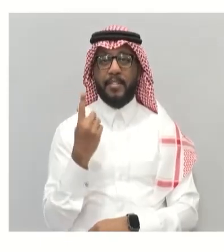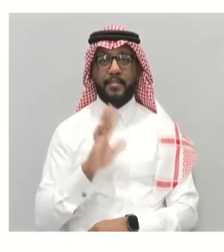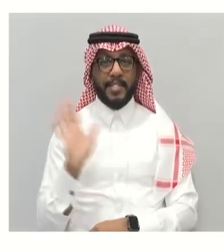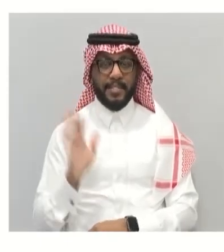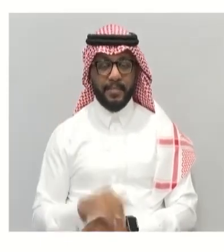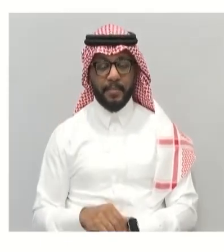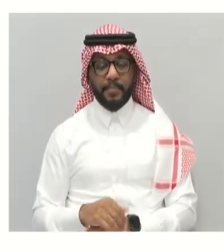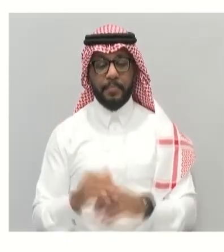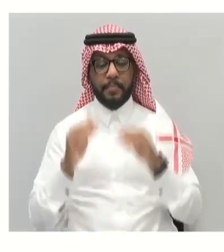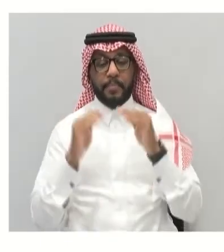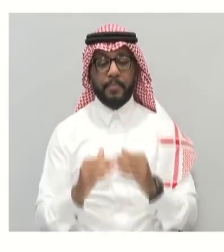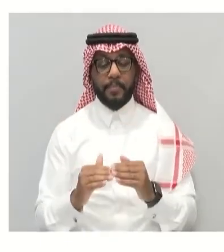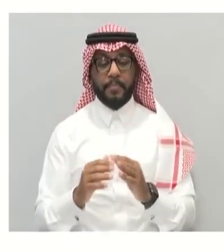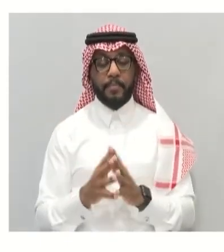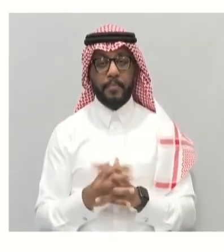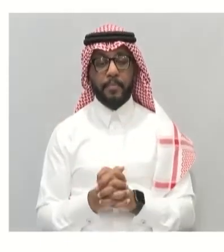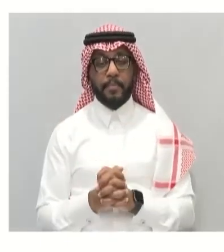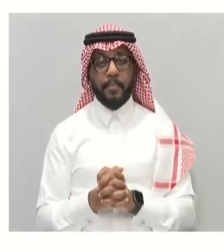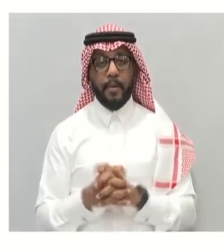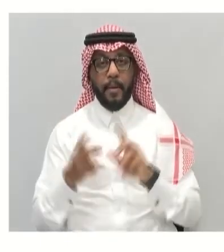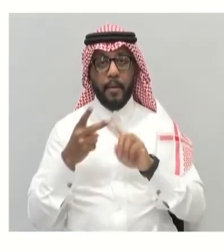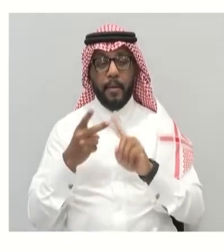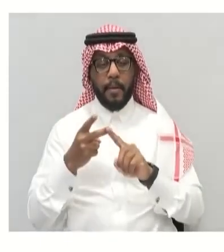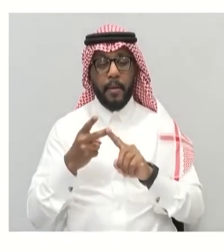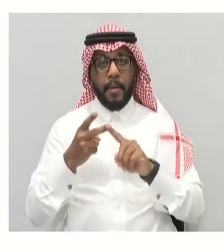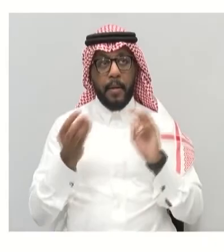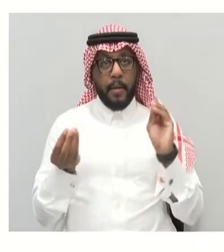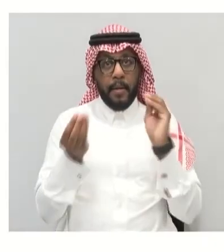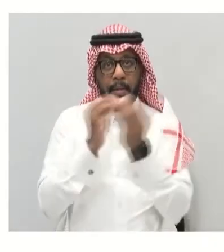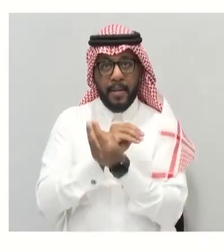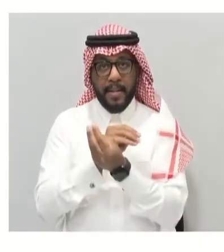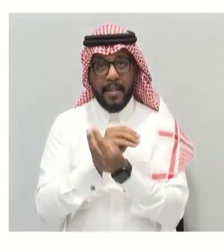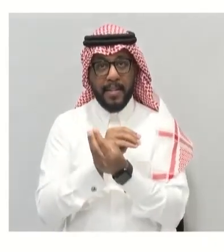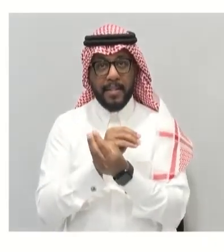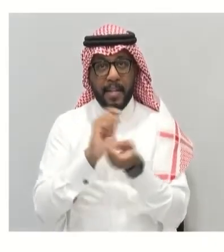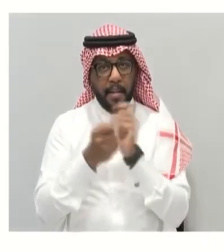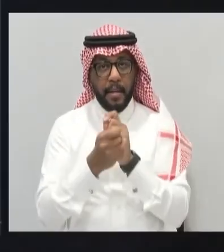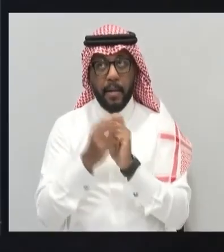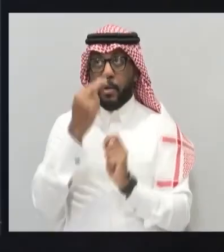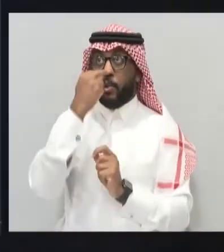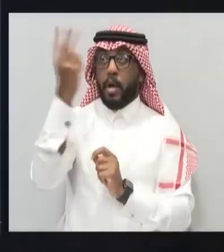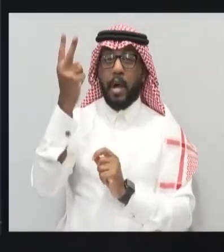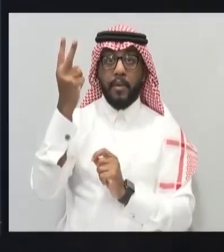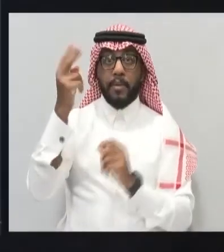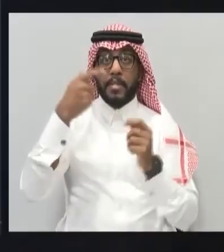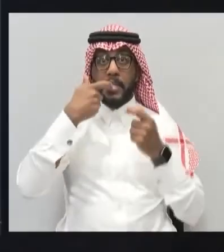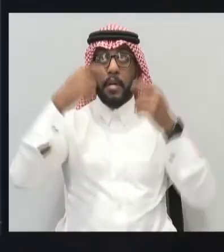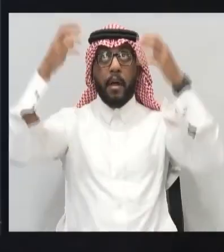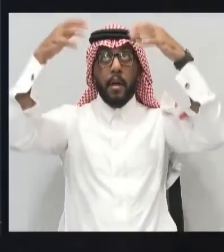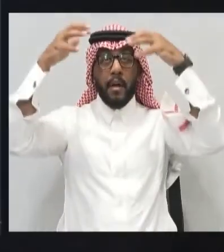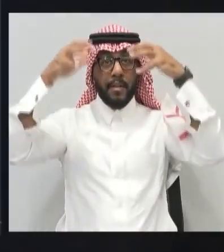الذي حل محل الحال غاديه في المثال الثاني شاهد هارون رشيد